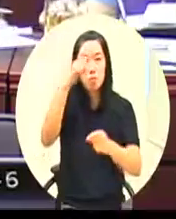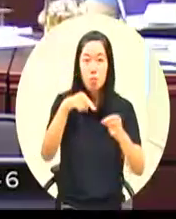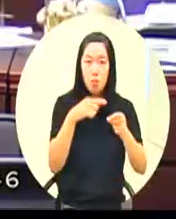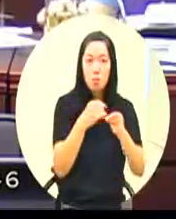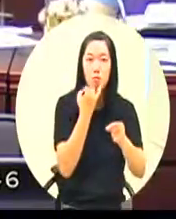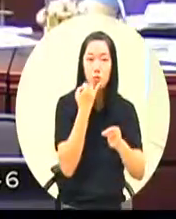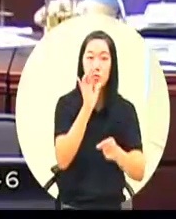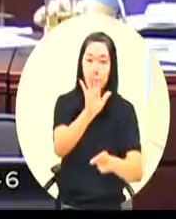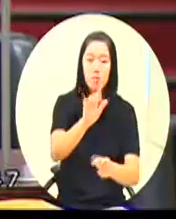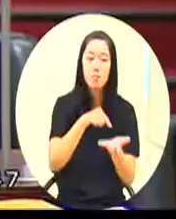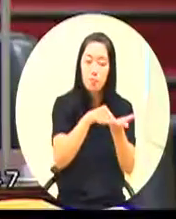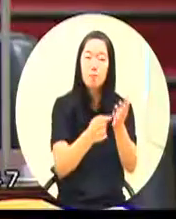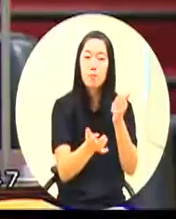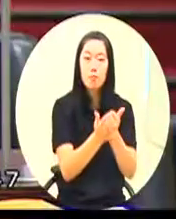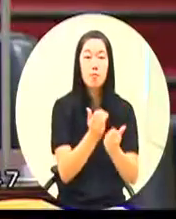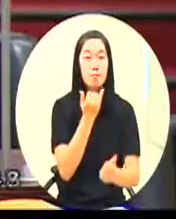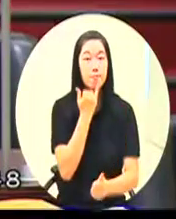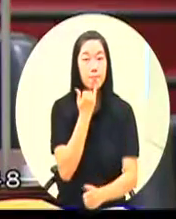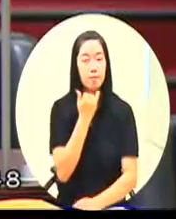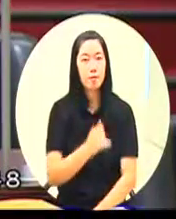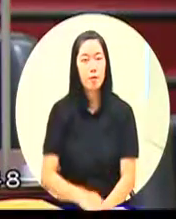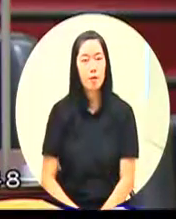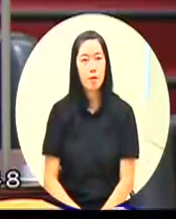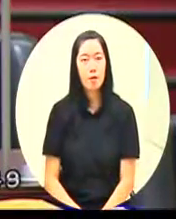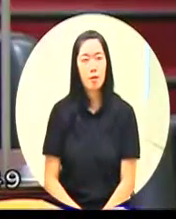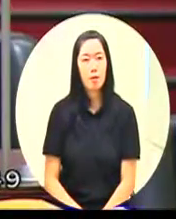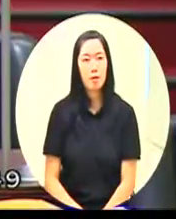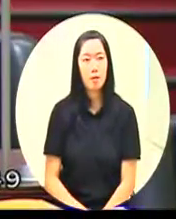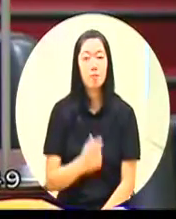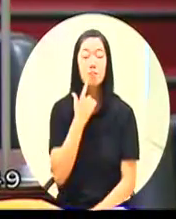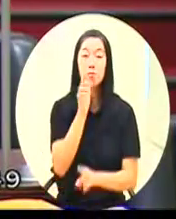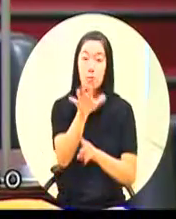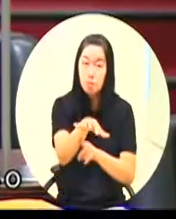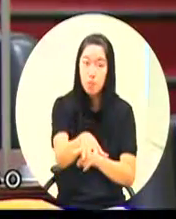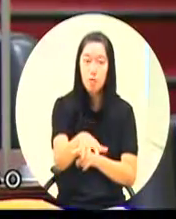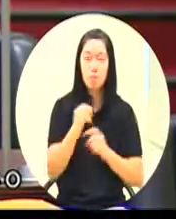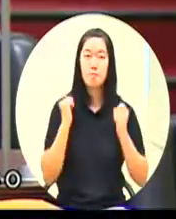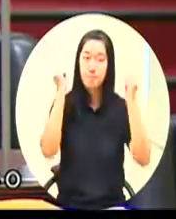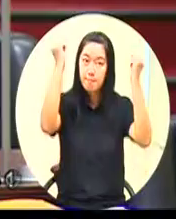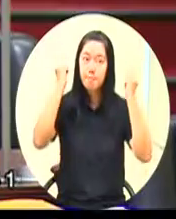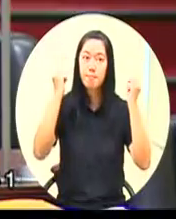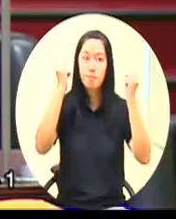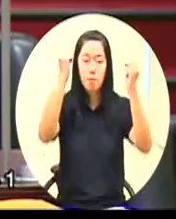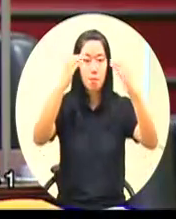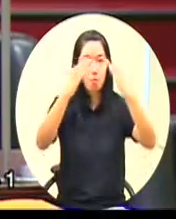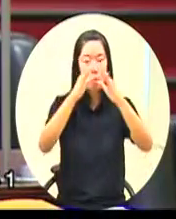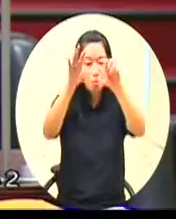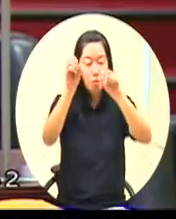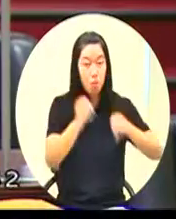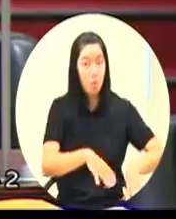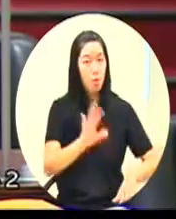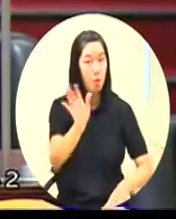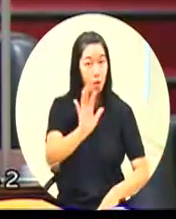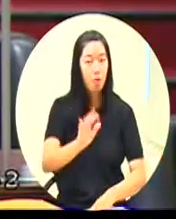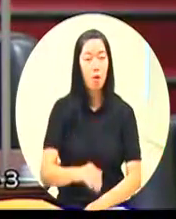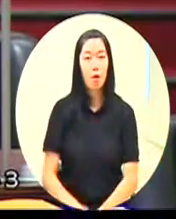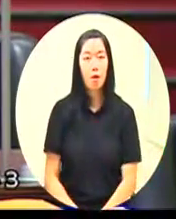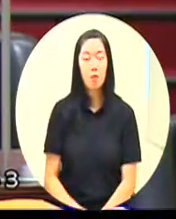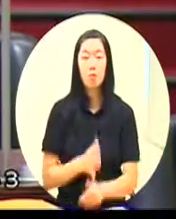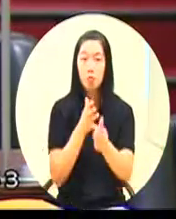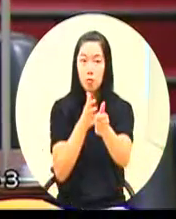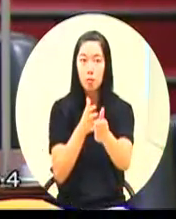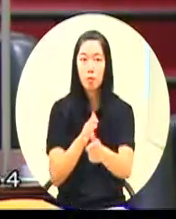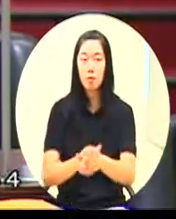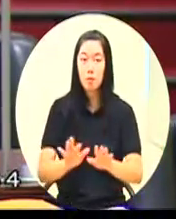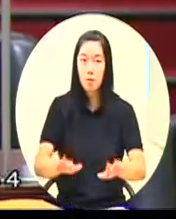局长，如果说美浓体育馆你不拆，我们要怎么样子